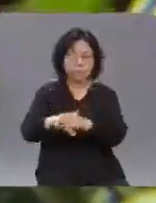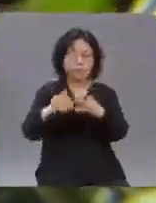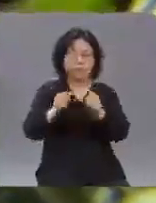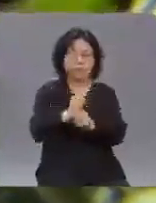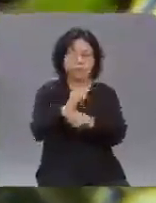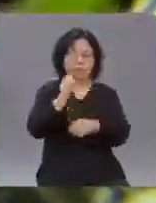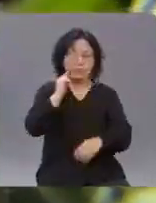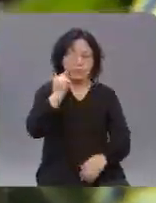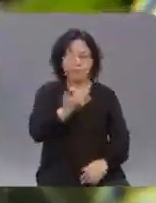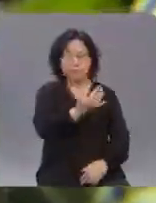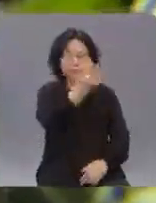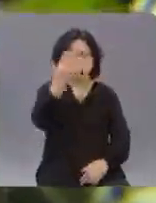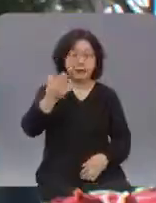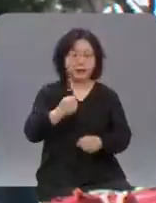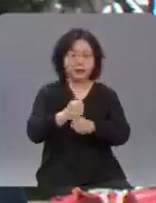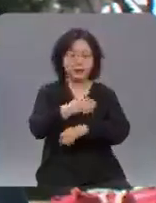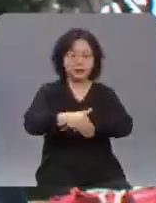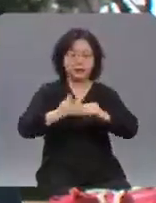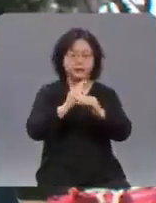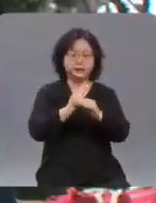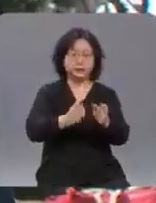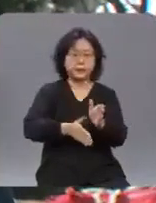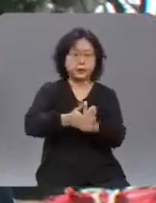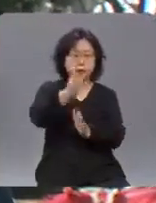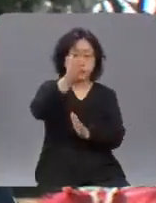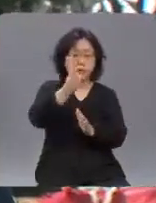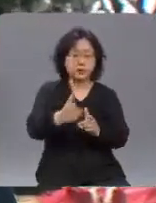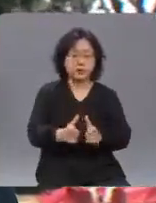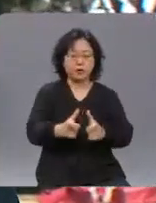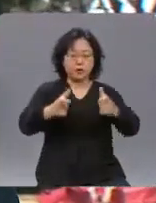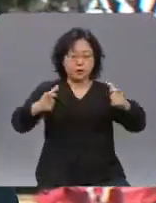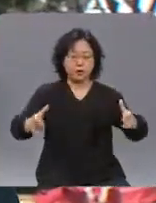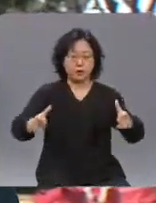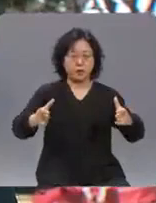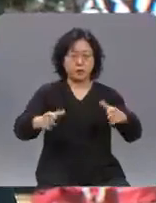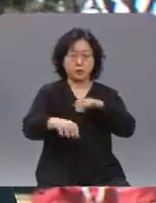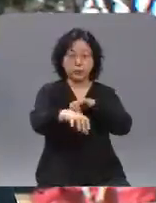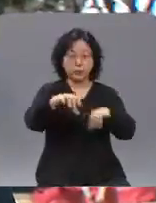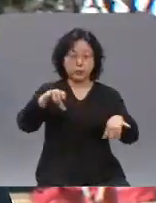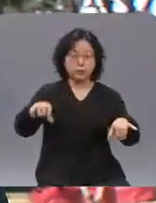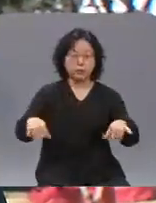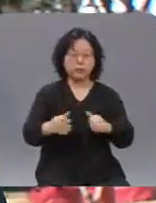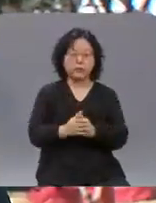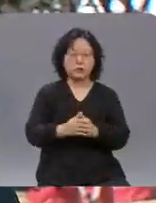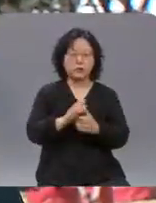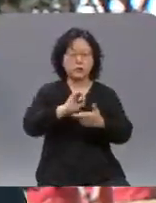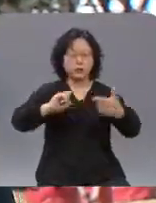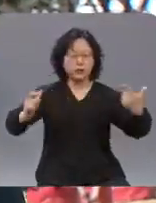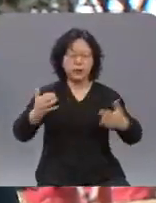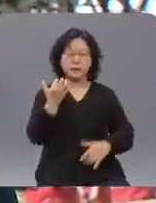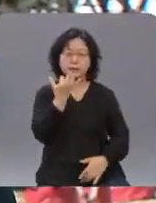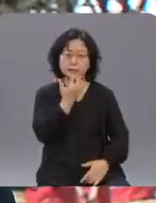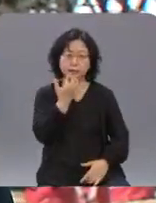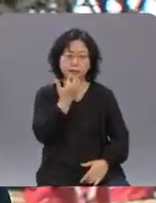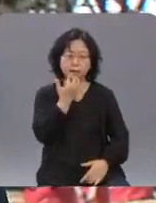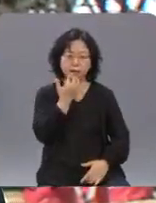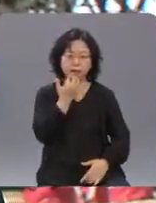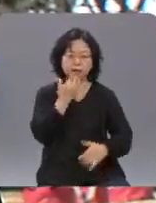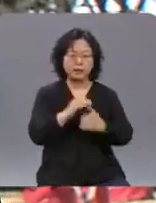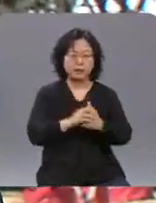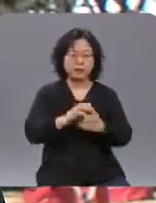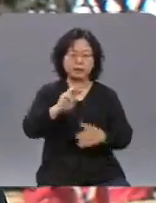화사하게 단장할 계획입니다 도심까지 확장된 박람회장 곳곳에 형형색색의 다채롭고